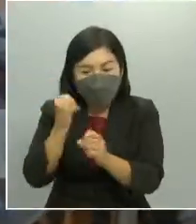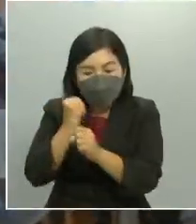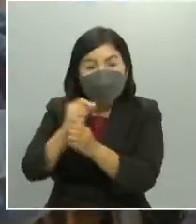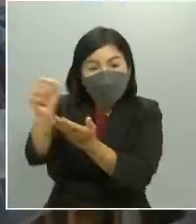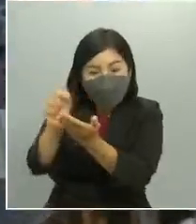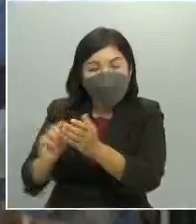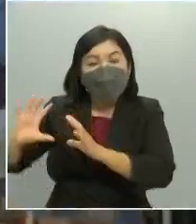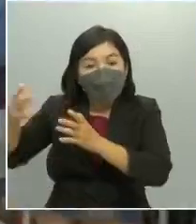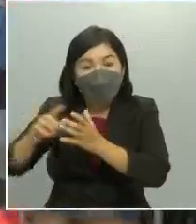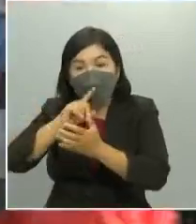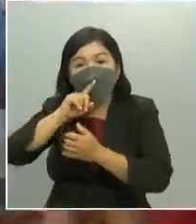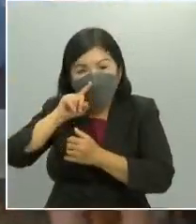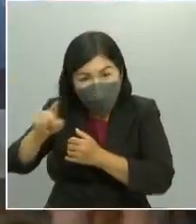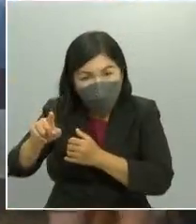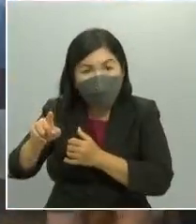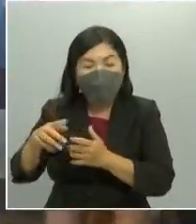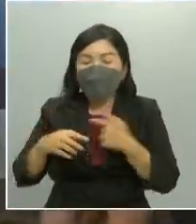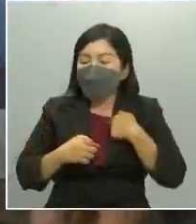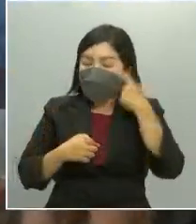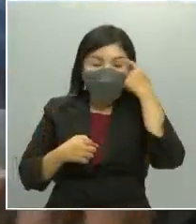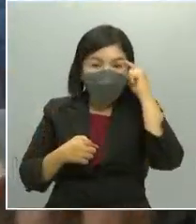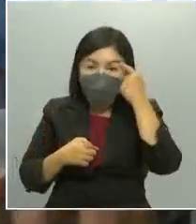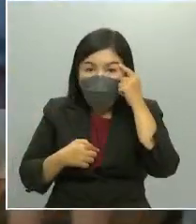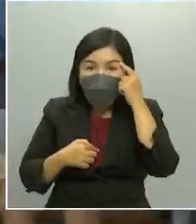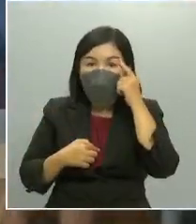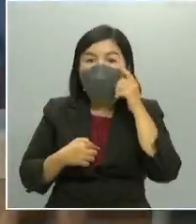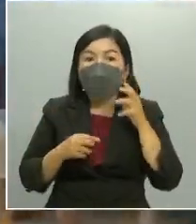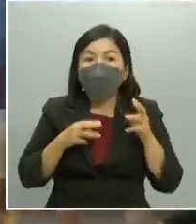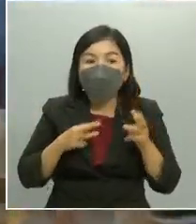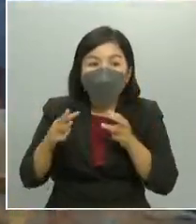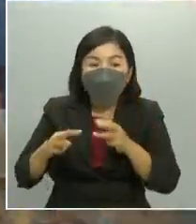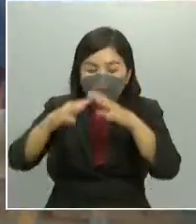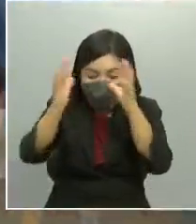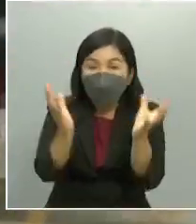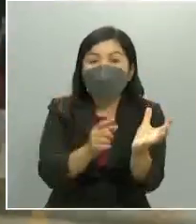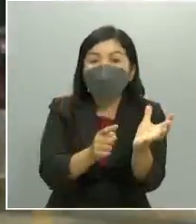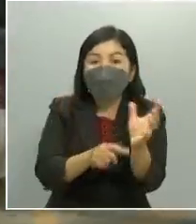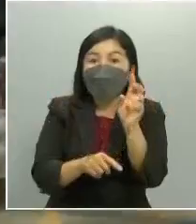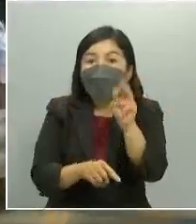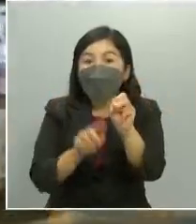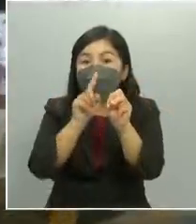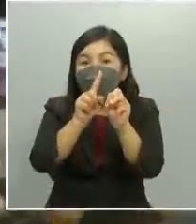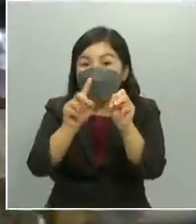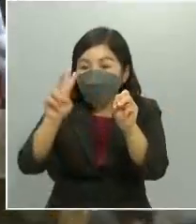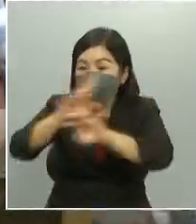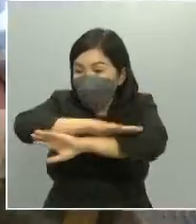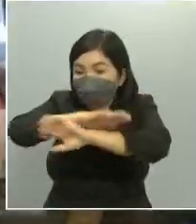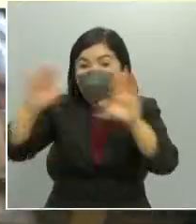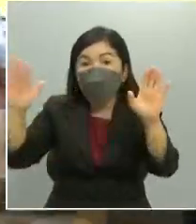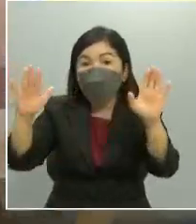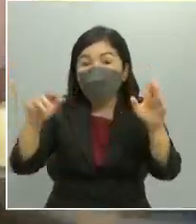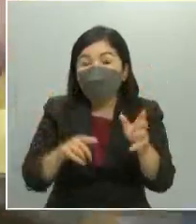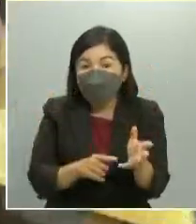ช่วงนี้เขาโดนคดีเราไม่คิดหรอกว่าน่ะในการที่เพราะถือเข้ามายกเลิก 112เนี่ยมันจะทำมันจะเป็นเรื่องที่